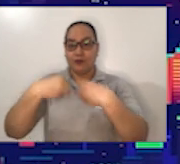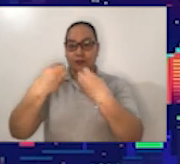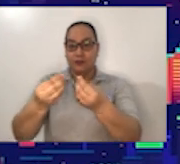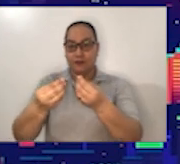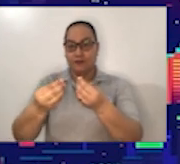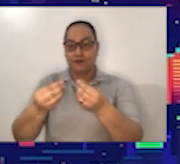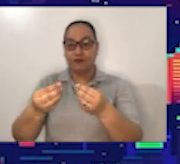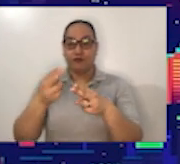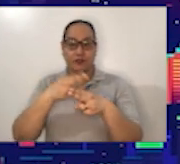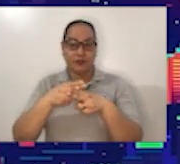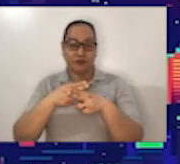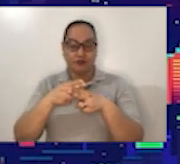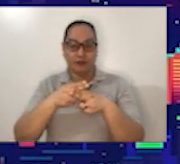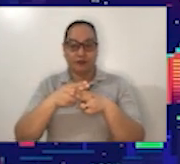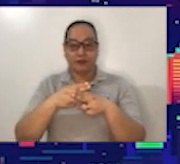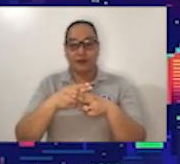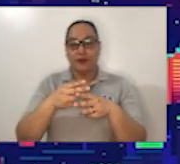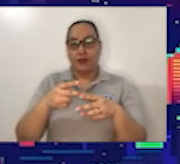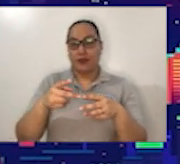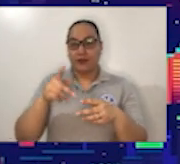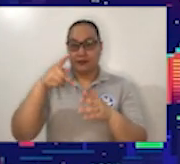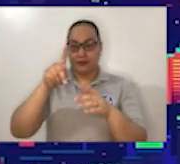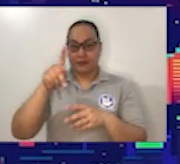and some tips on how to use it.